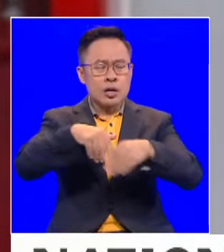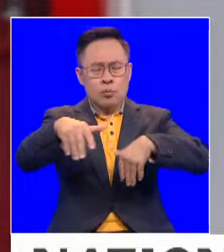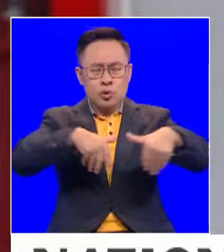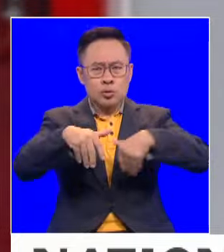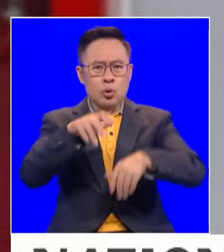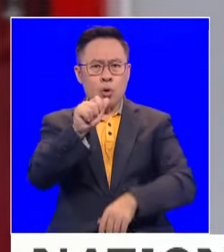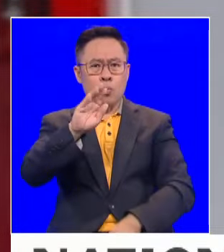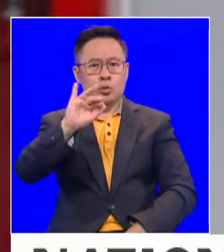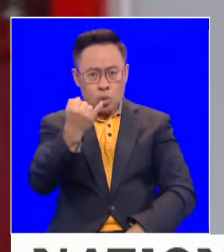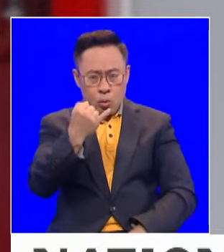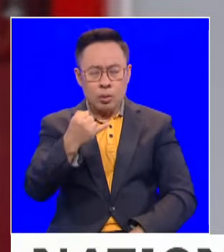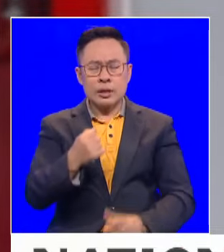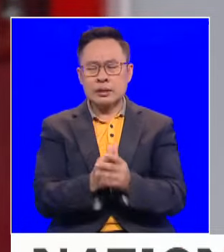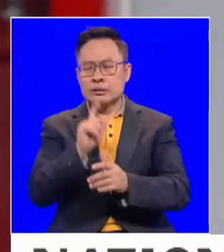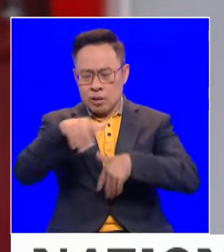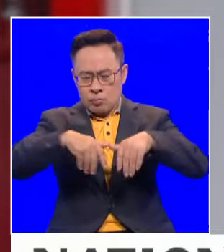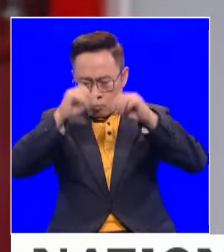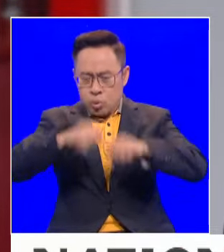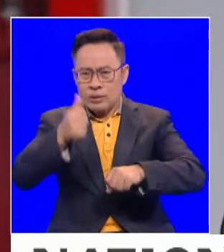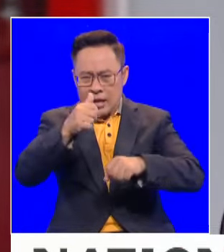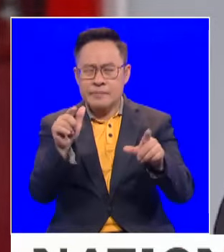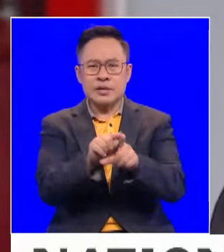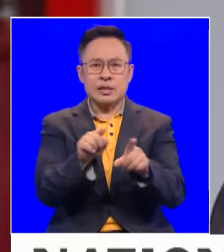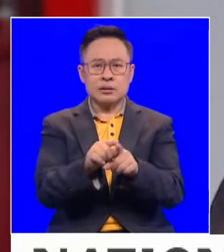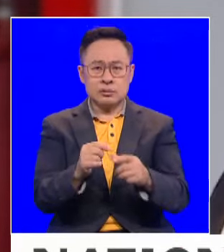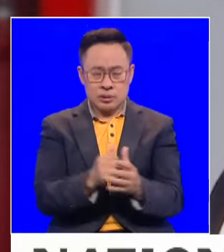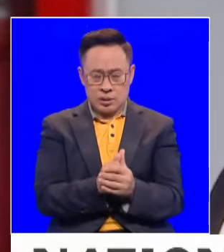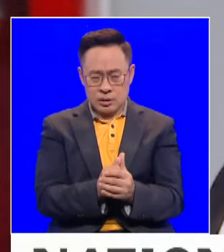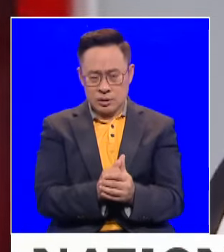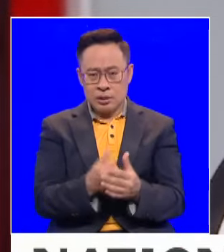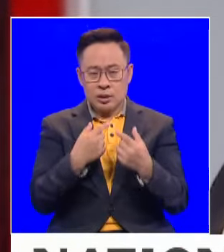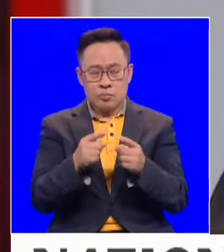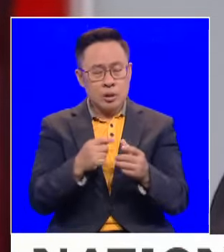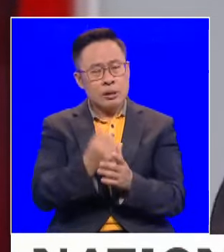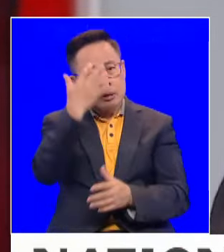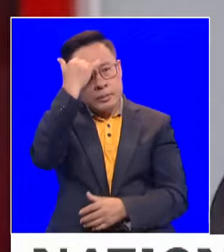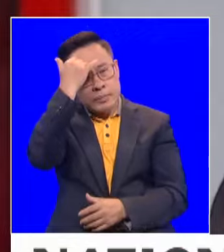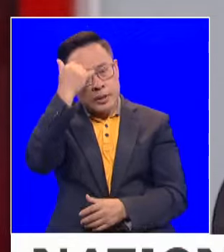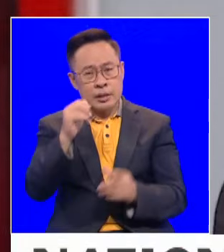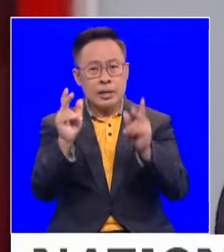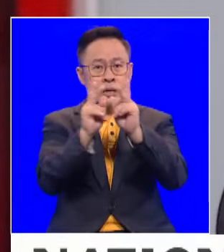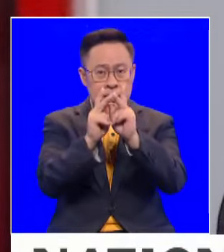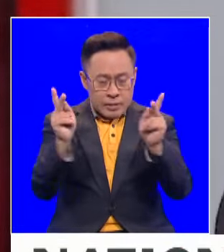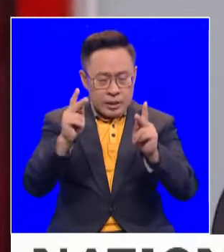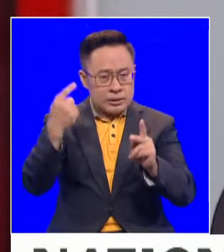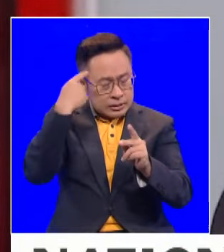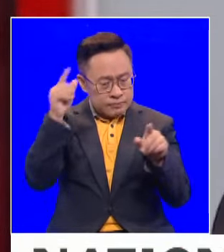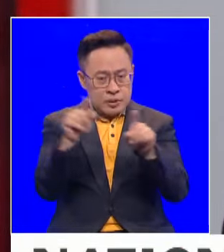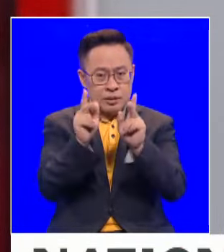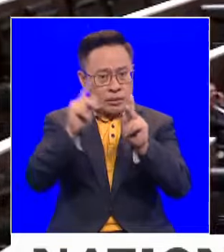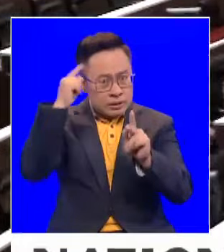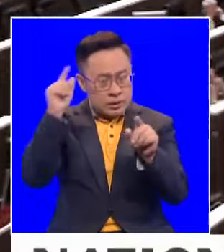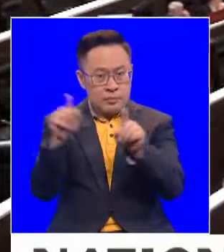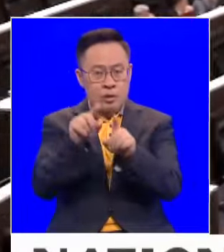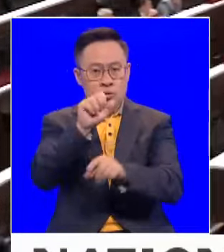ทีนี้ถ้าเกิดว่ามันจะมีการปรับการแก้มันจะไม่ทันคุณอังคนาบอกว่าแปลกใจกรรมาธิการก็เห็นด้วยกับร่างที่เสนอจากสสมา